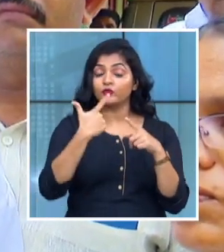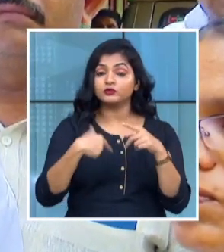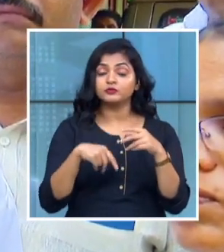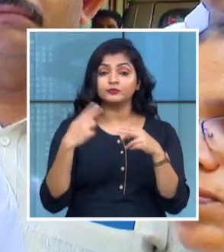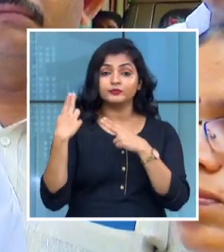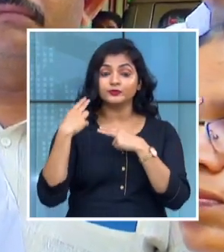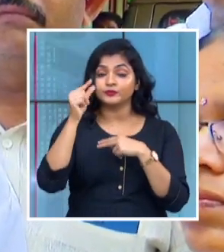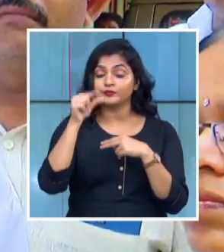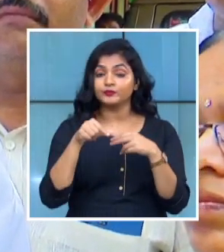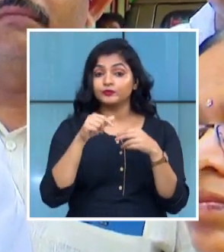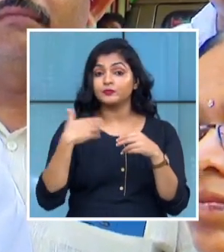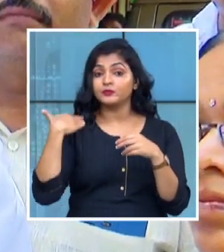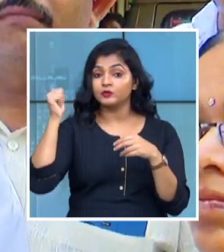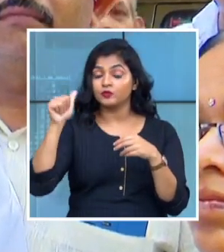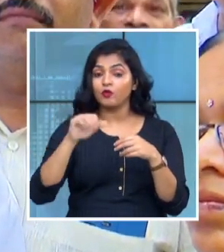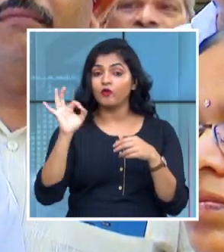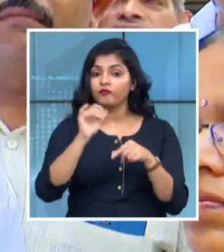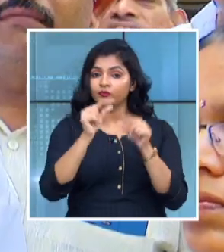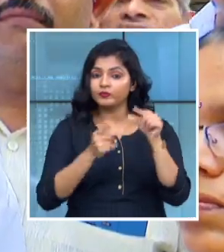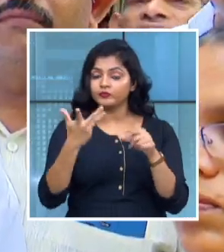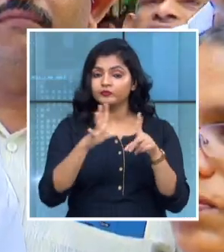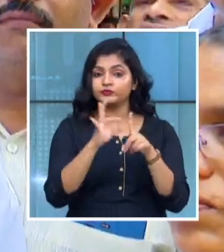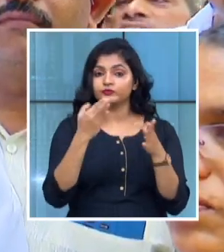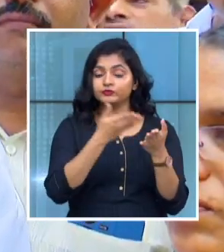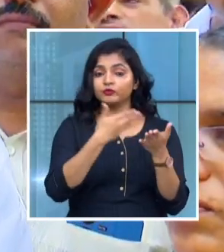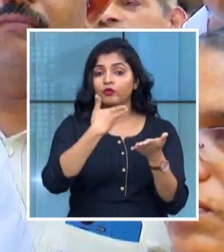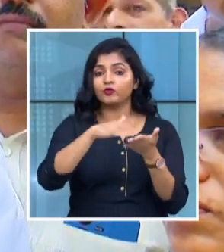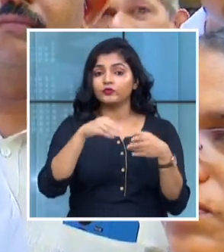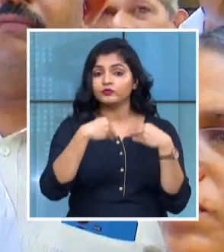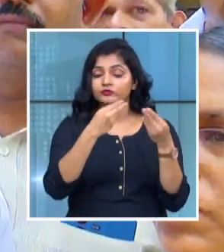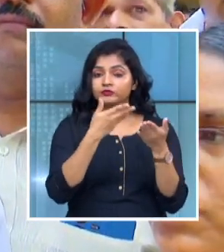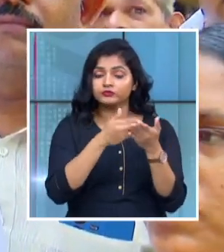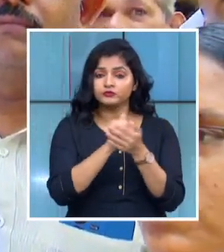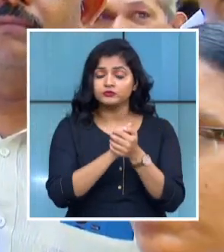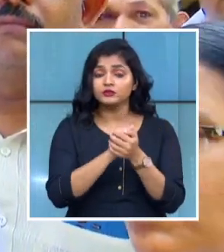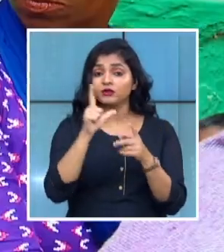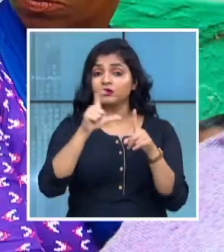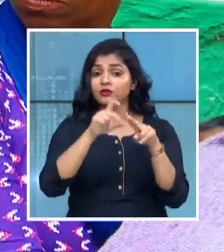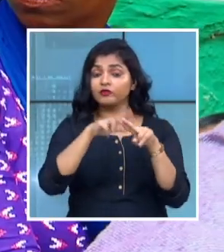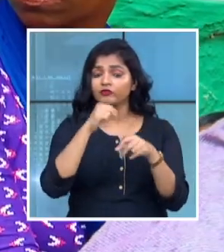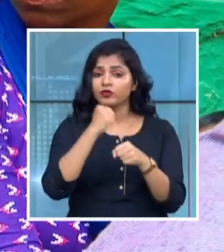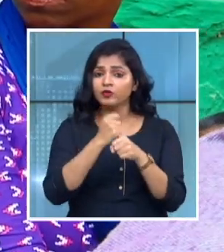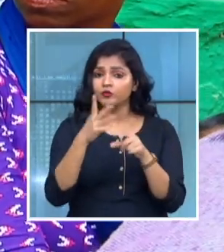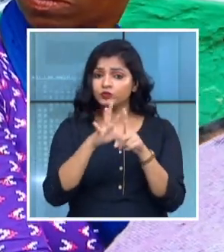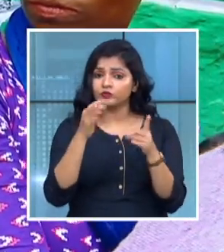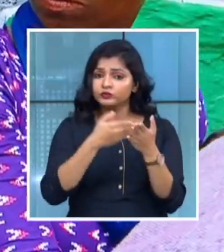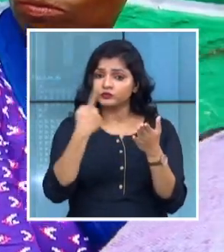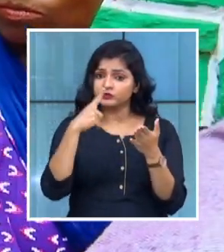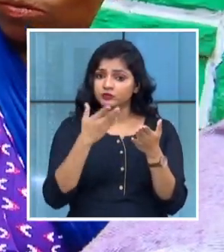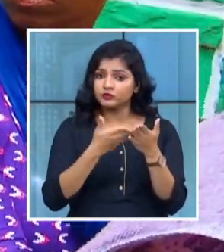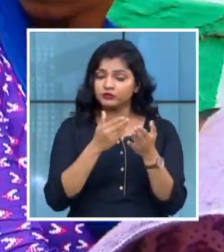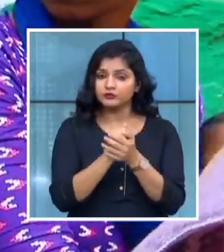ശ്രീ ശശീന്ദ്രൻ്റെ ഉദ്യോഗസ്ഥന്മാരാണ് ഇത് ചെയ്തിരിക്കുന്നത്. ഇതാണോ സർക്കാരിൻ്റെ, ഇടതുപക്ഷ സർക്കാരിൻ്റെ നയം? അത് വലിച്ചു